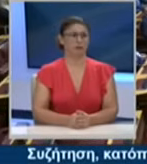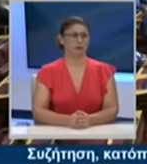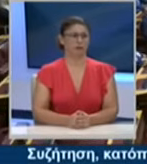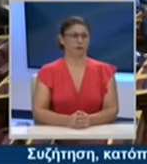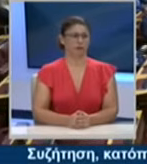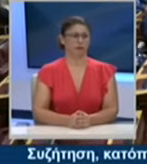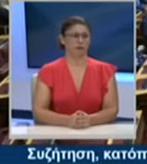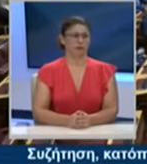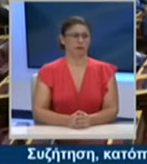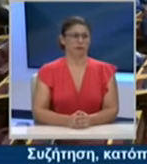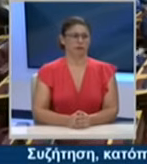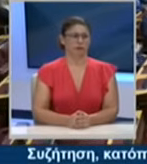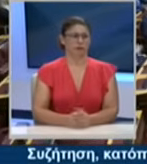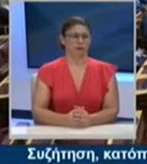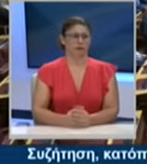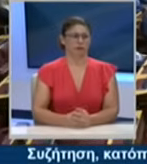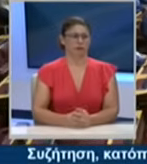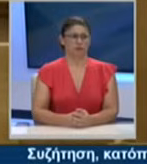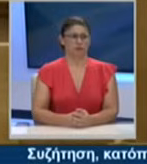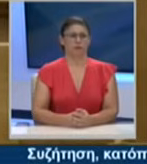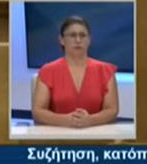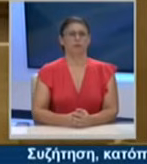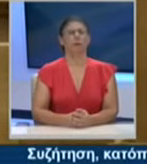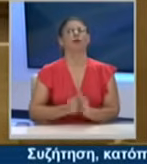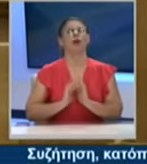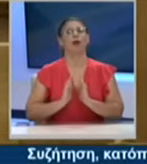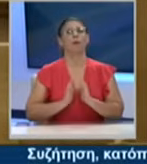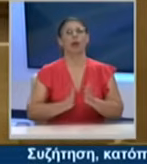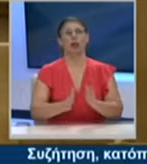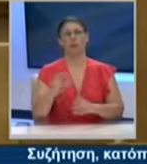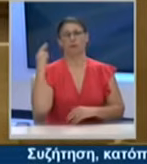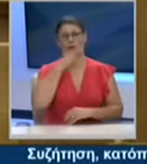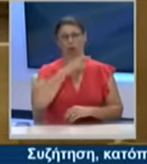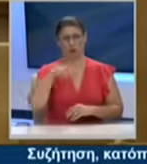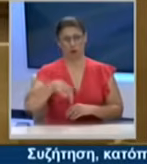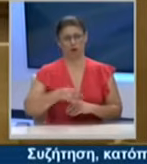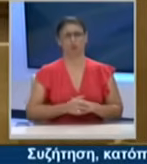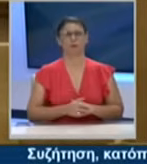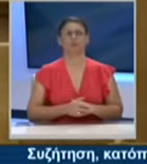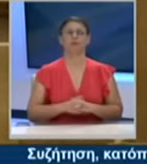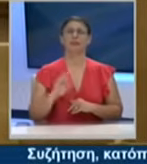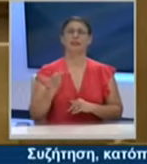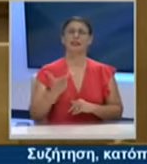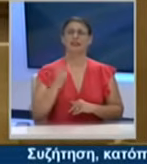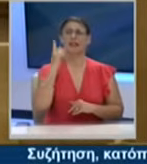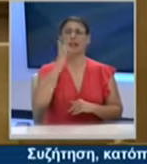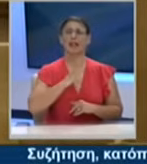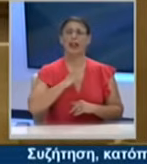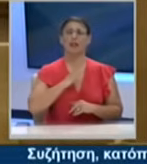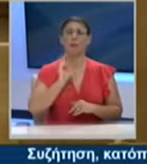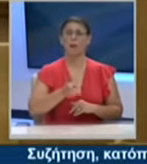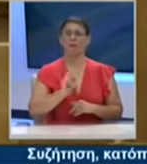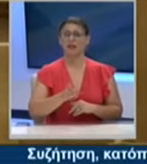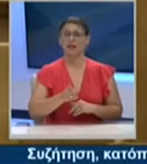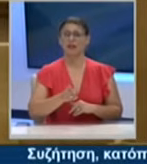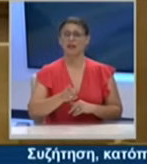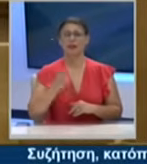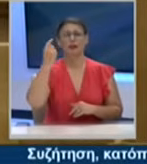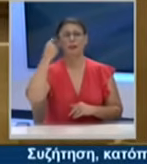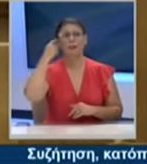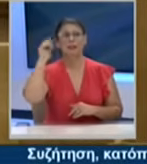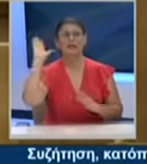κύριε Πρόεδρε. Δεν πειράζει, κύριε Δόσουλα. Λοιπόν, πάμε στον Πρωθυπουργό τώρα. Ξέρετε τι καθιστά έναν άνθρωπο επικίνδυνο? Η άγνοια.